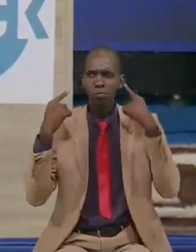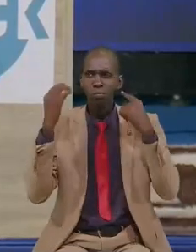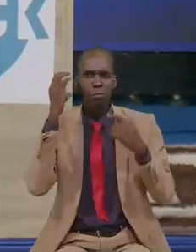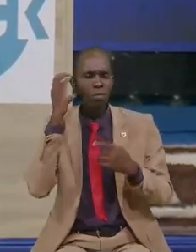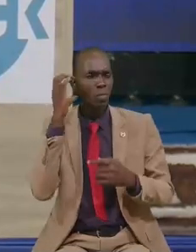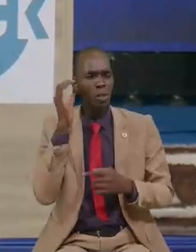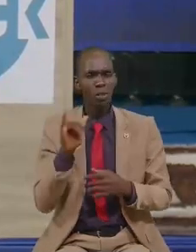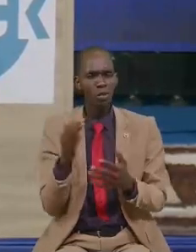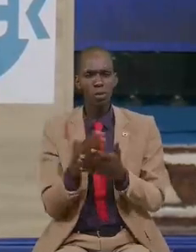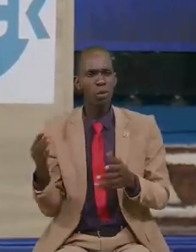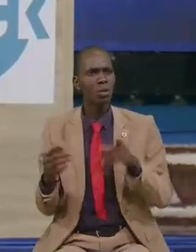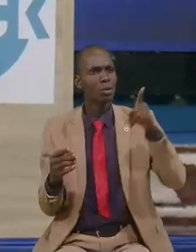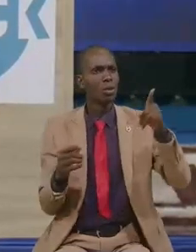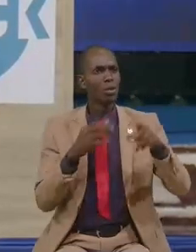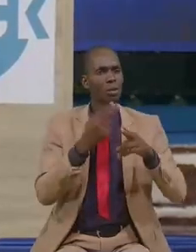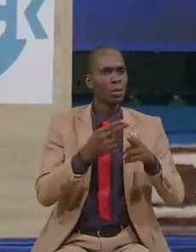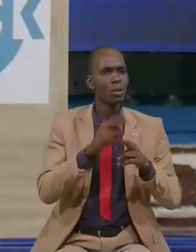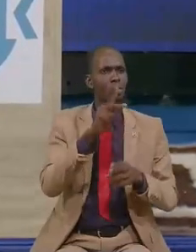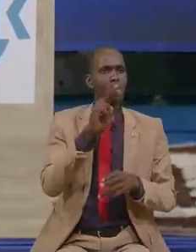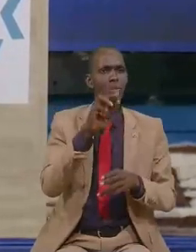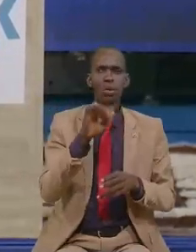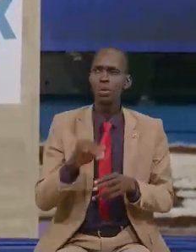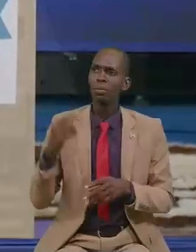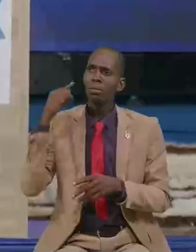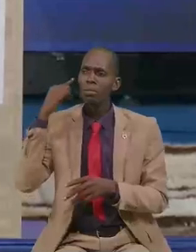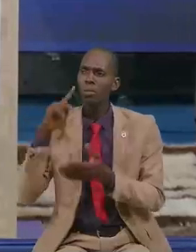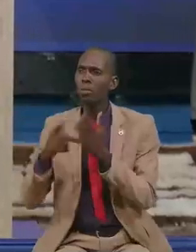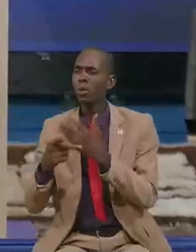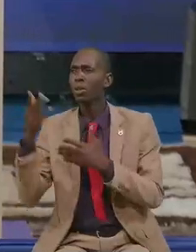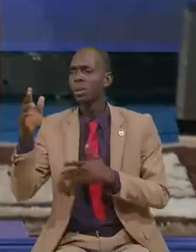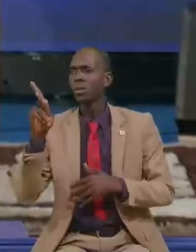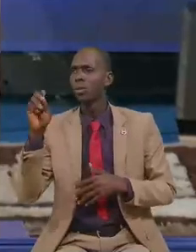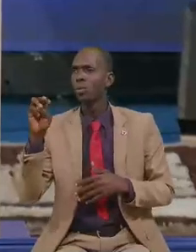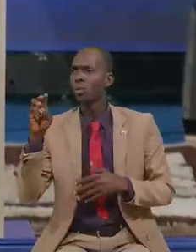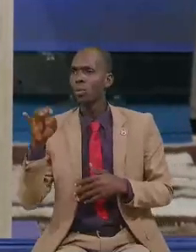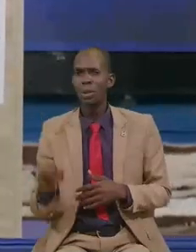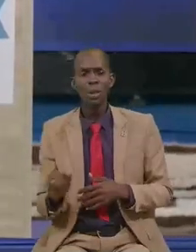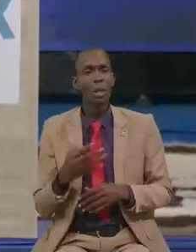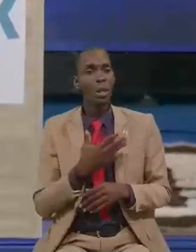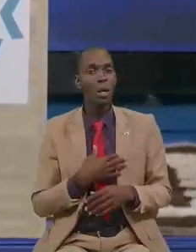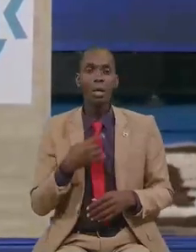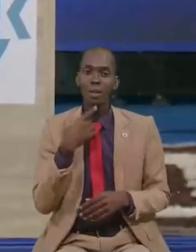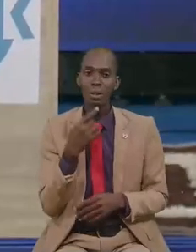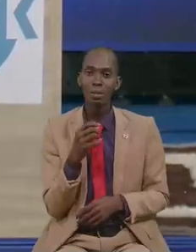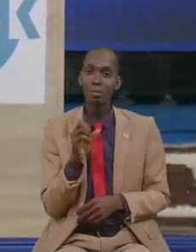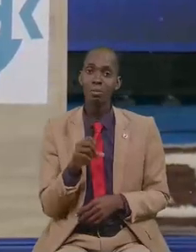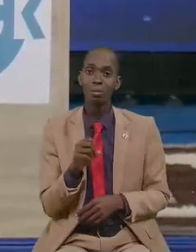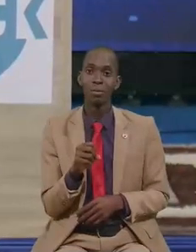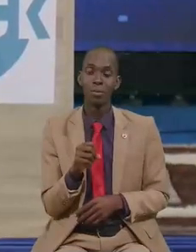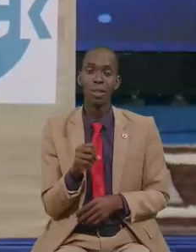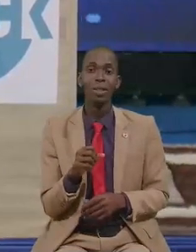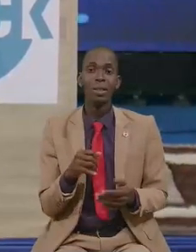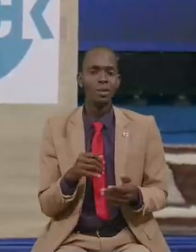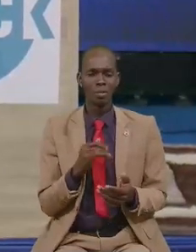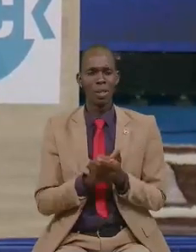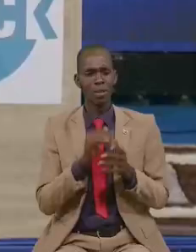de Kumuyi. Quelque chose se passe avant de Kumuyi. Confinant la main de Kumuyi. Croisant la main de Kumuyi. Et j'ai dit. Il dit, ce n'est pas le Kumuyi que je